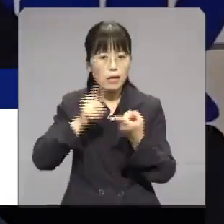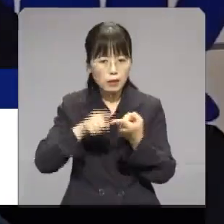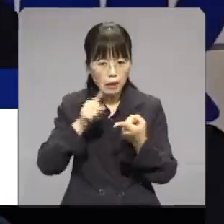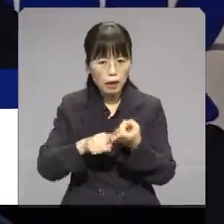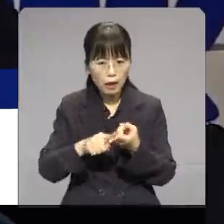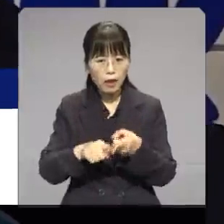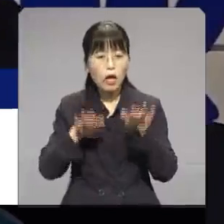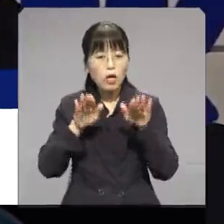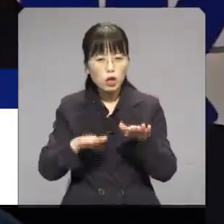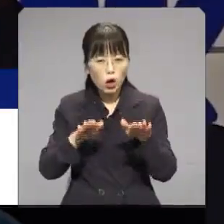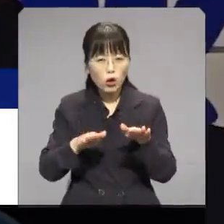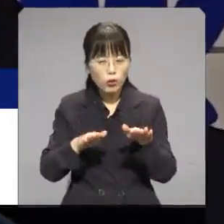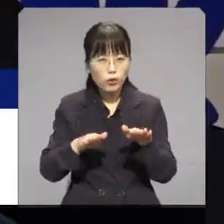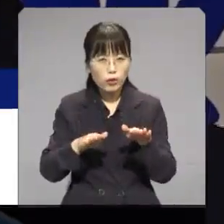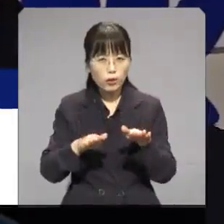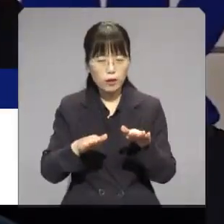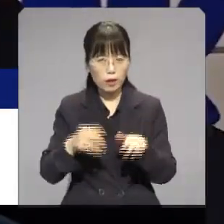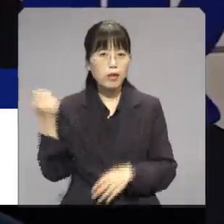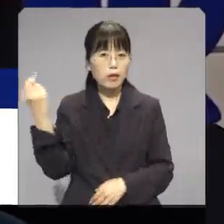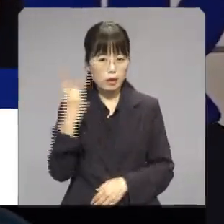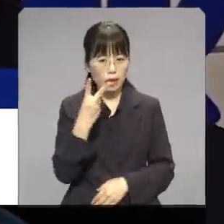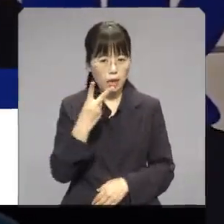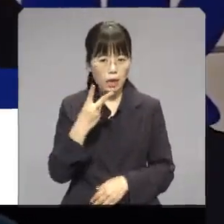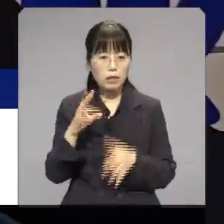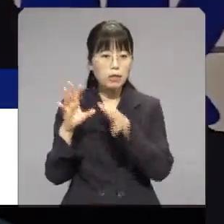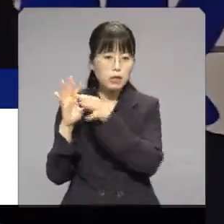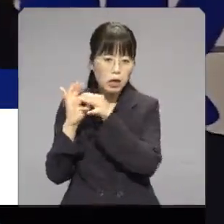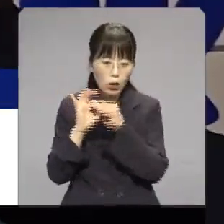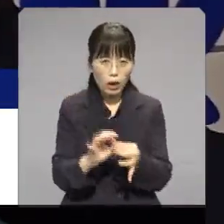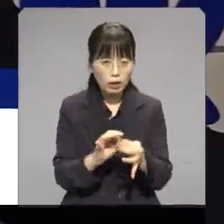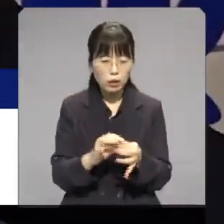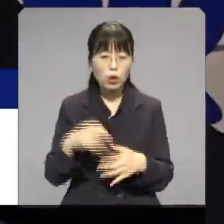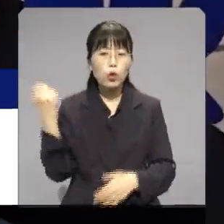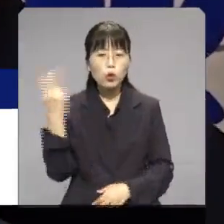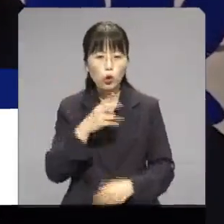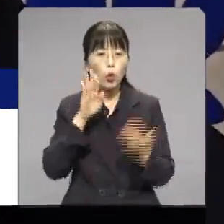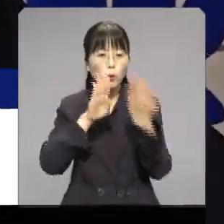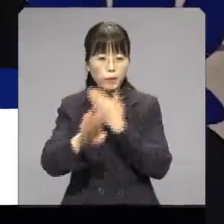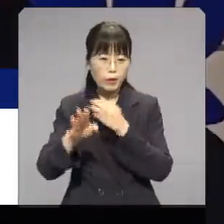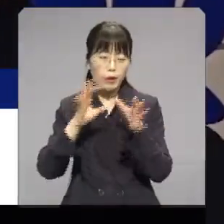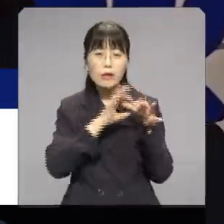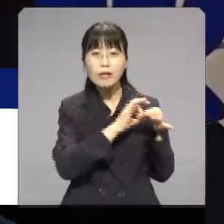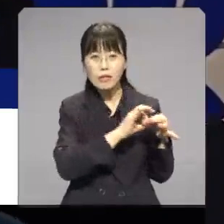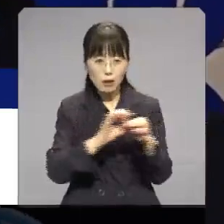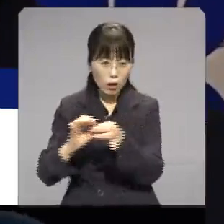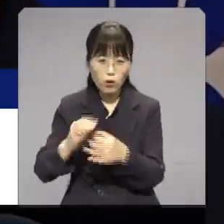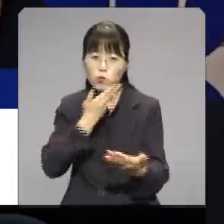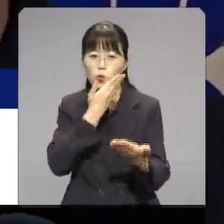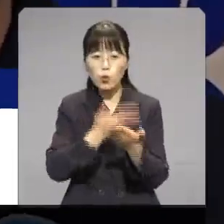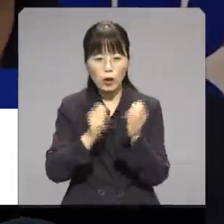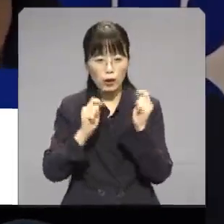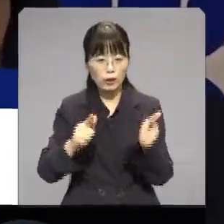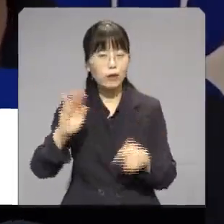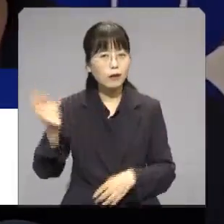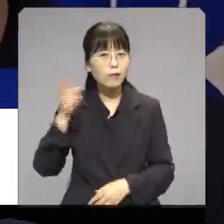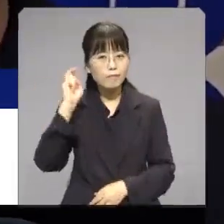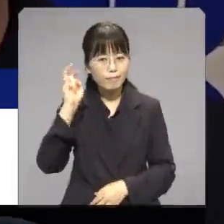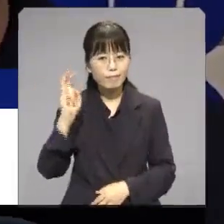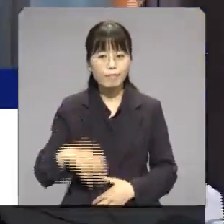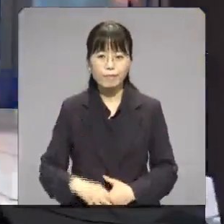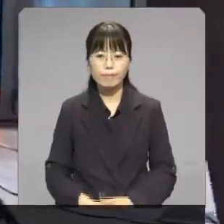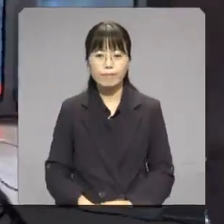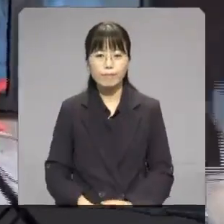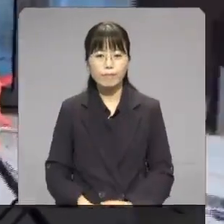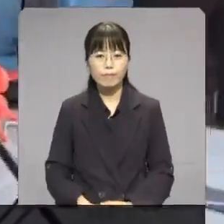대해서 이 현재를 다시 이어가는, 미래로 이어가는 중요한 계기가 될 거라고